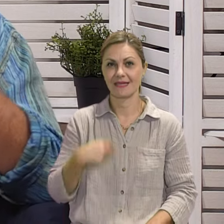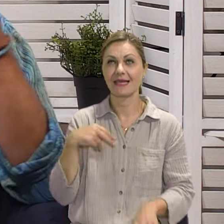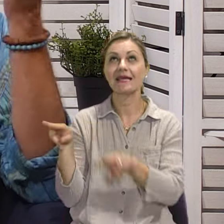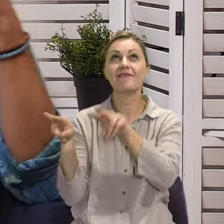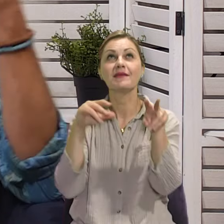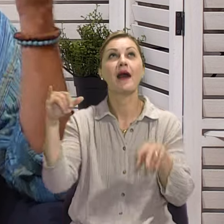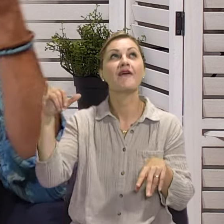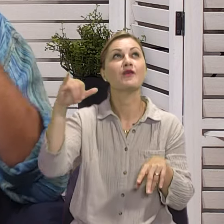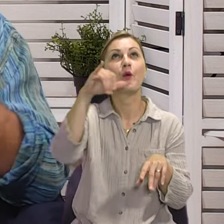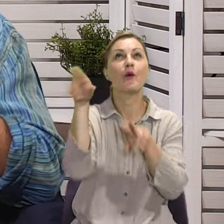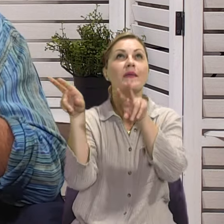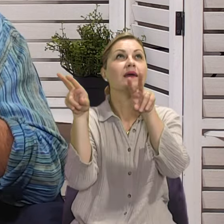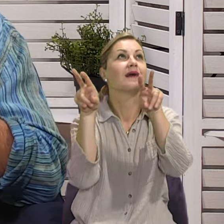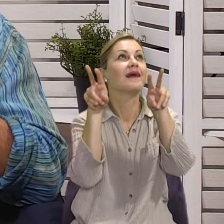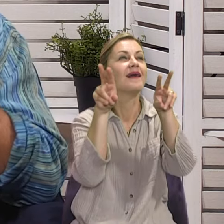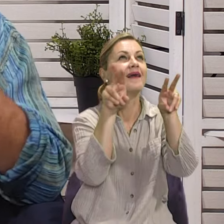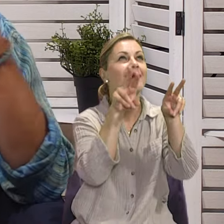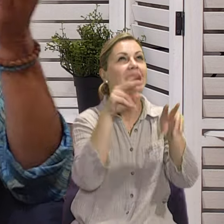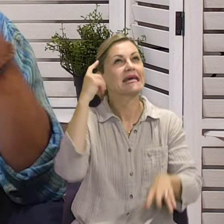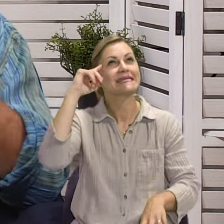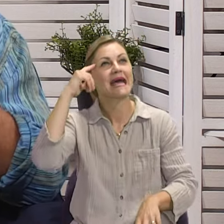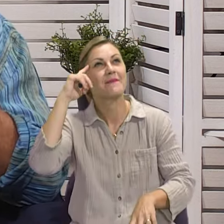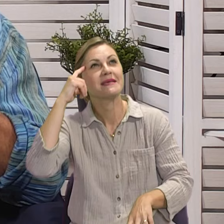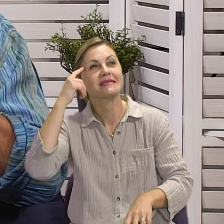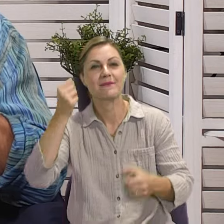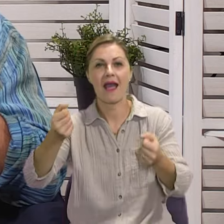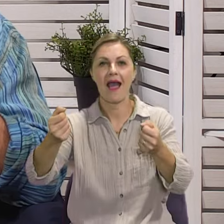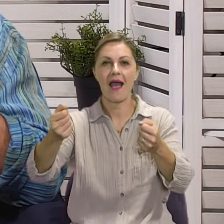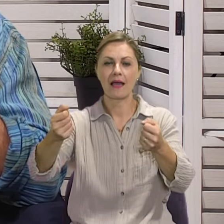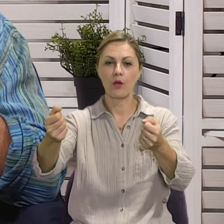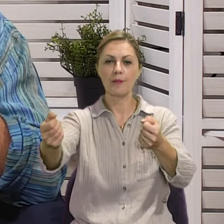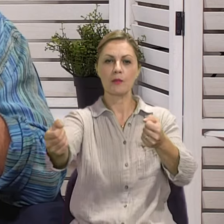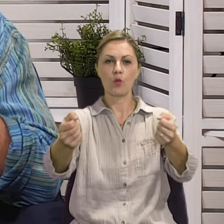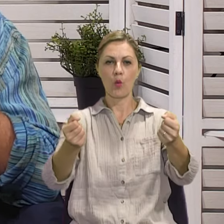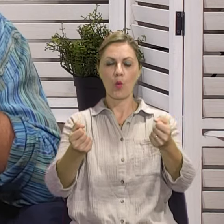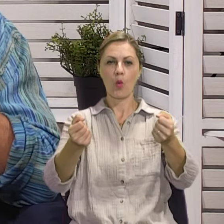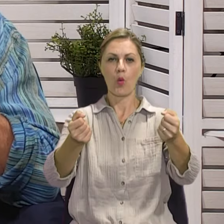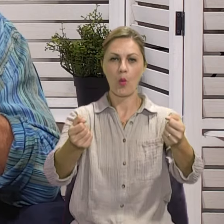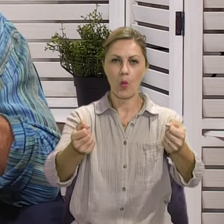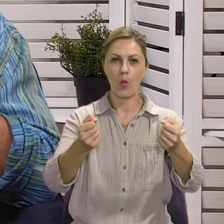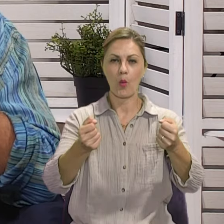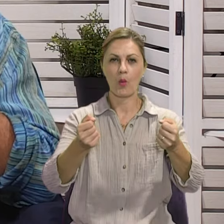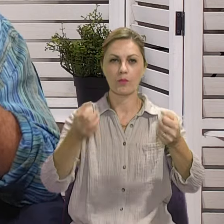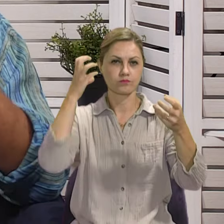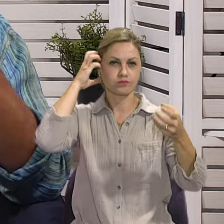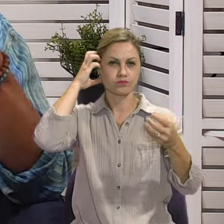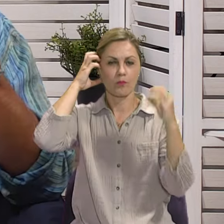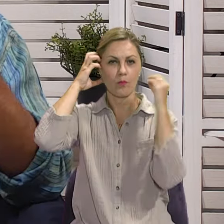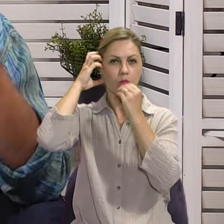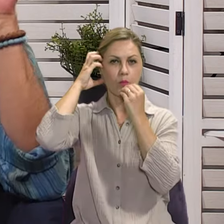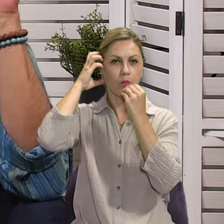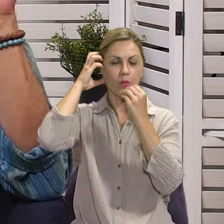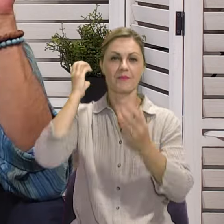uživam, uvijek gledam te avione, uživam kad letim negdje. Htio sam biti pilot.